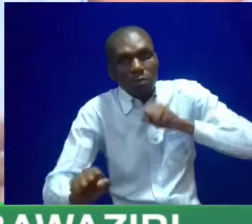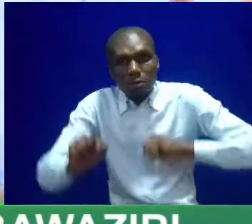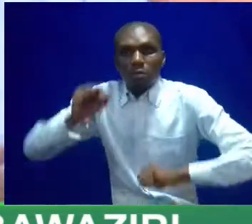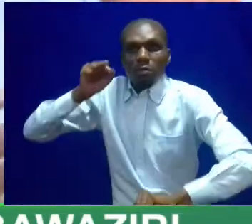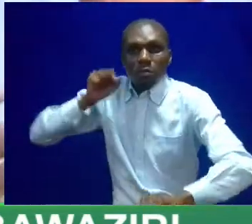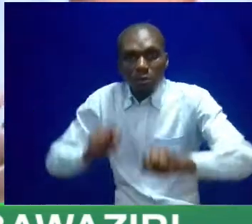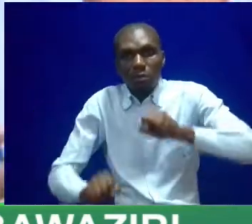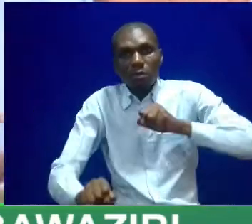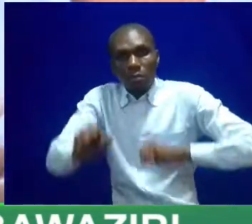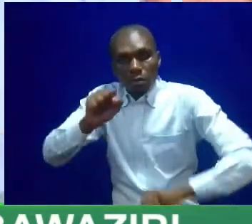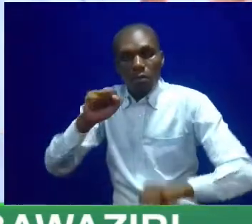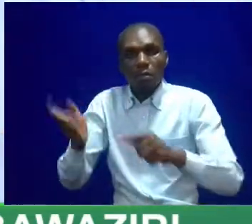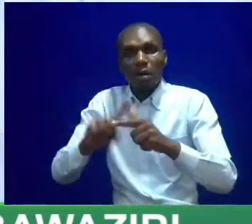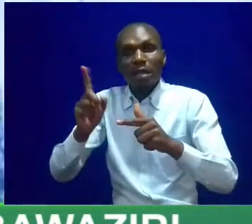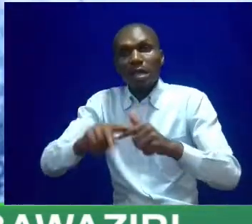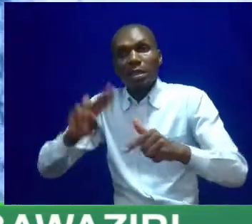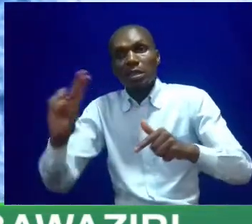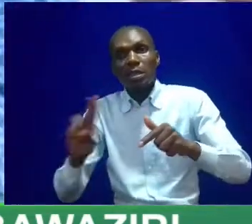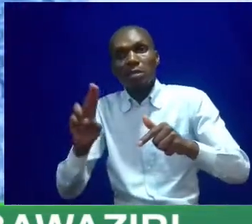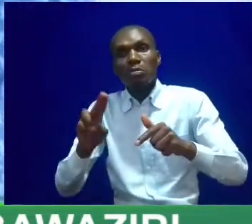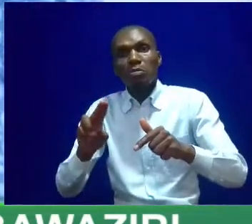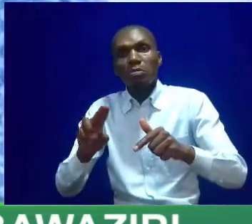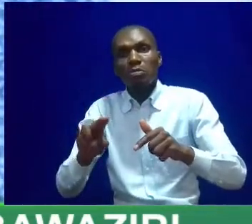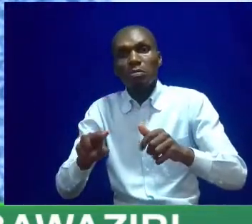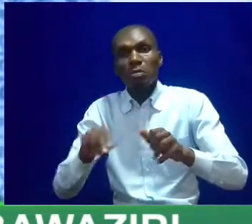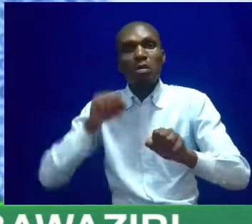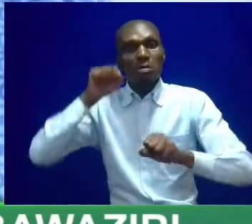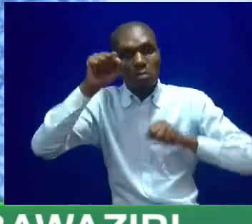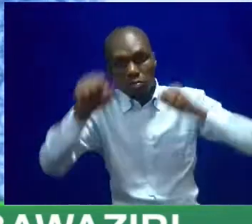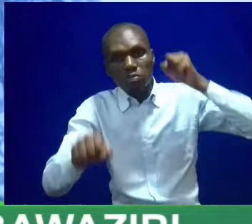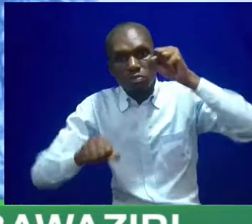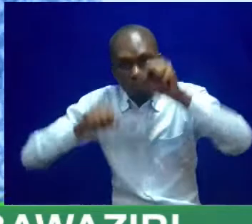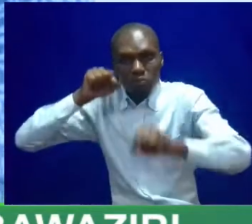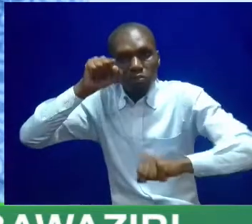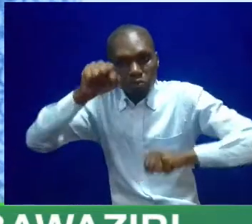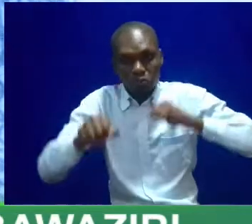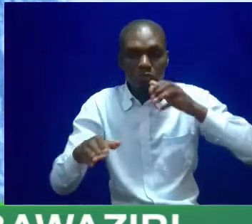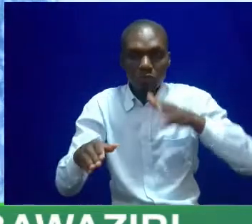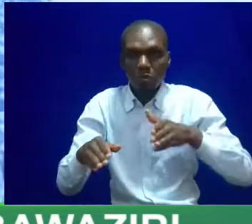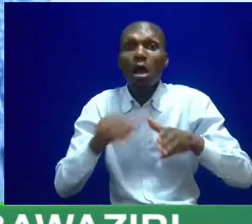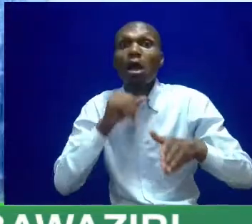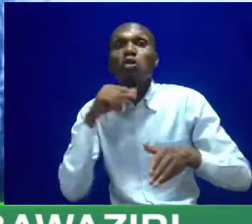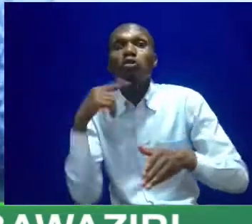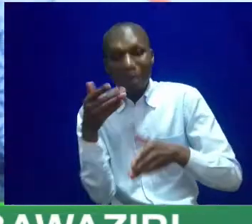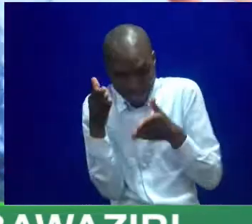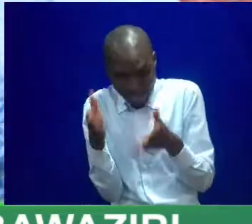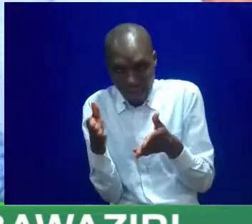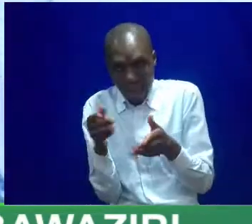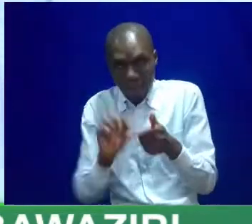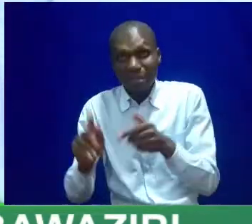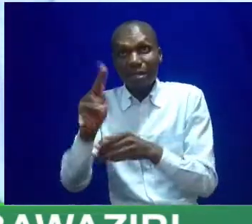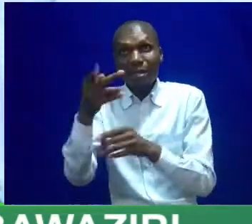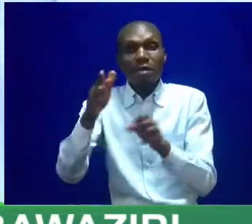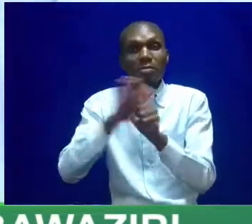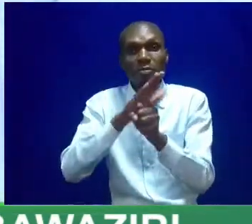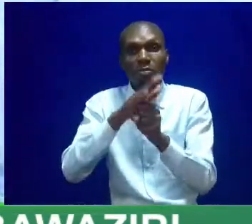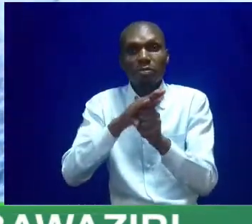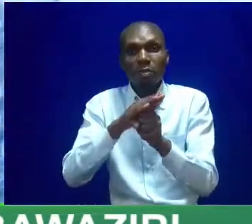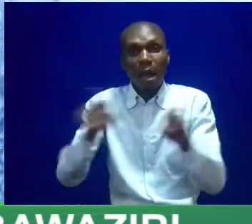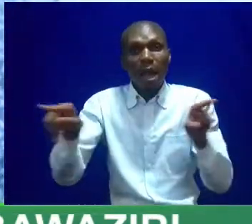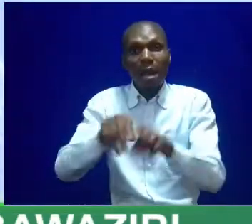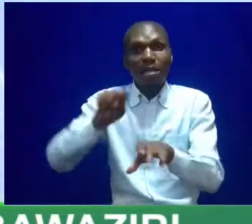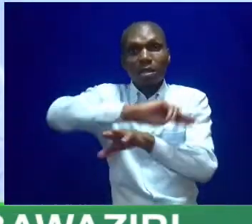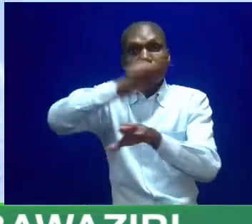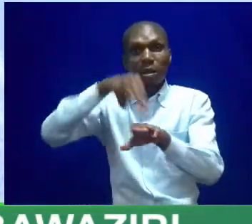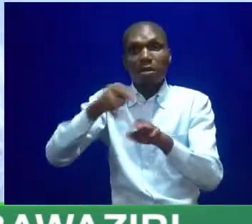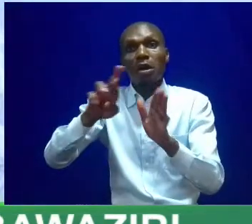njia yao ya kutumia baiskeli kutembea katika mabarabara zetu. Sio hapa peke yake lakini Kenya mzima as a national